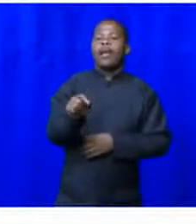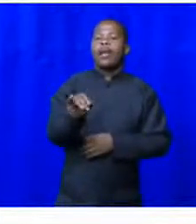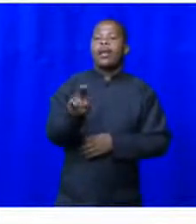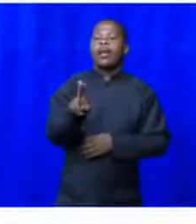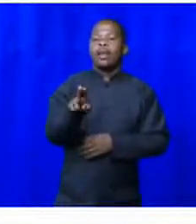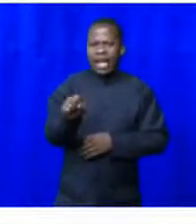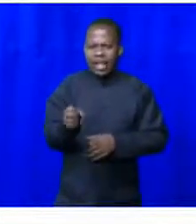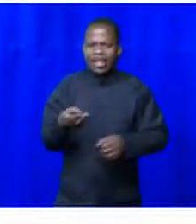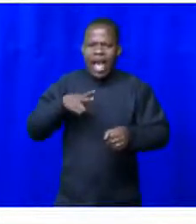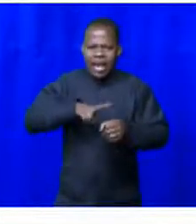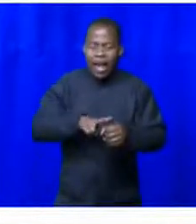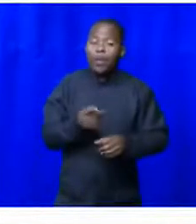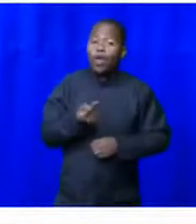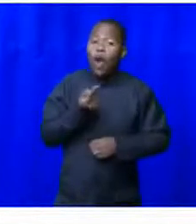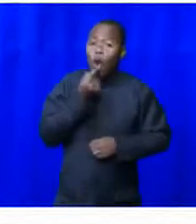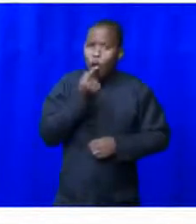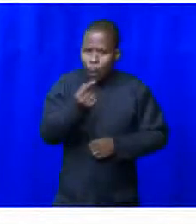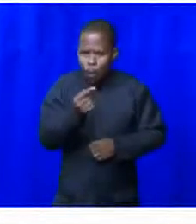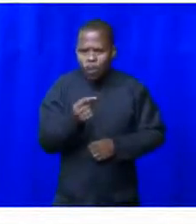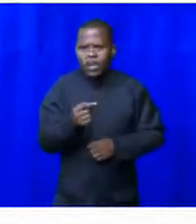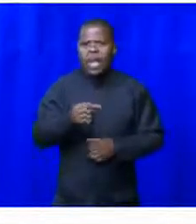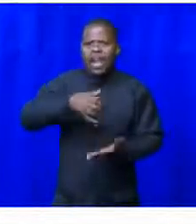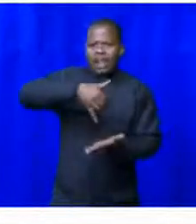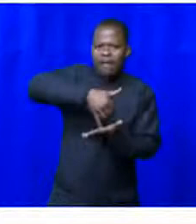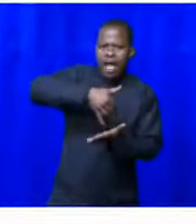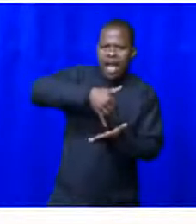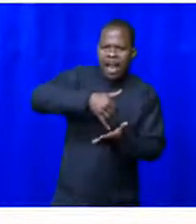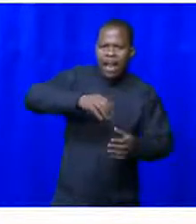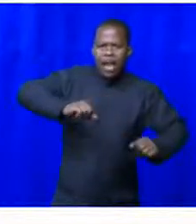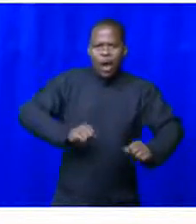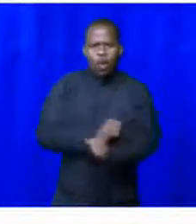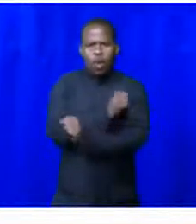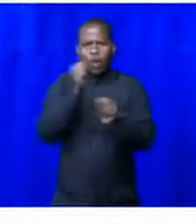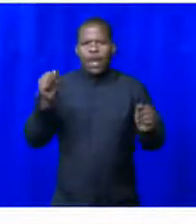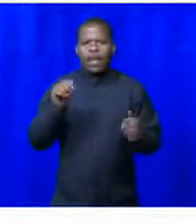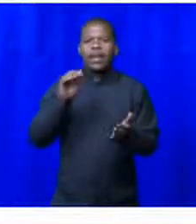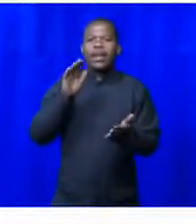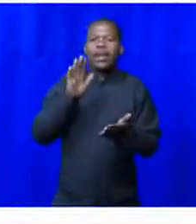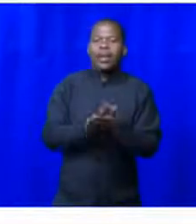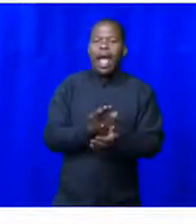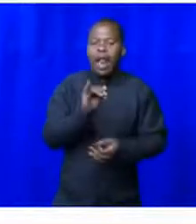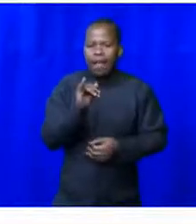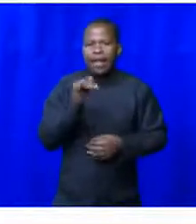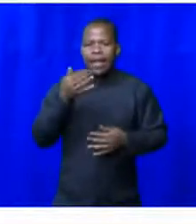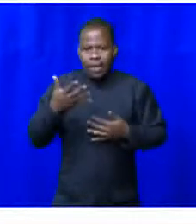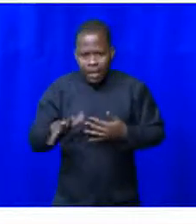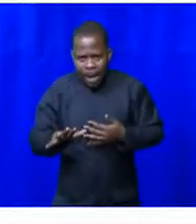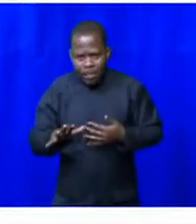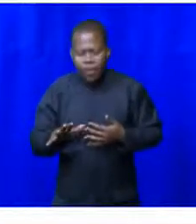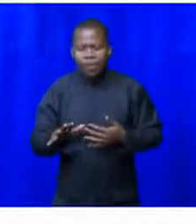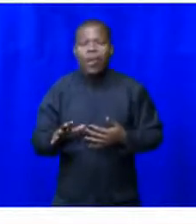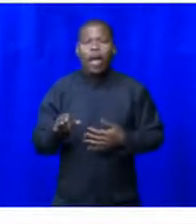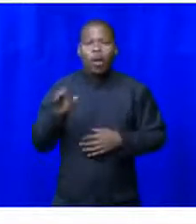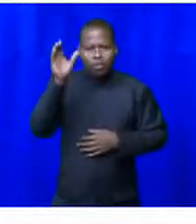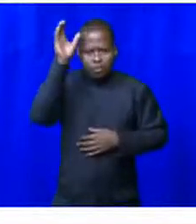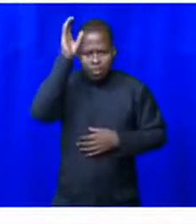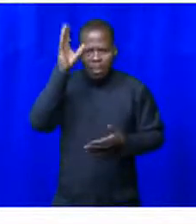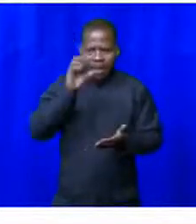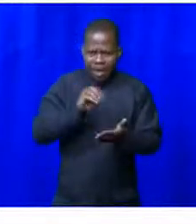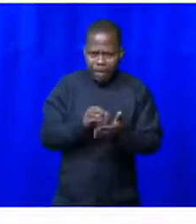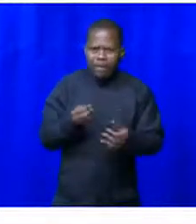kuphakamisa lendzebe emahlandla lamaningi lapho khona bayiphakamisa emahlandla lalishumi nakunye kusukela yabakhona kutawudlala inzima